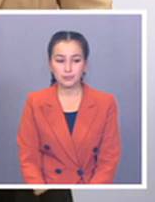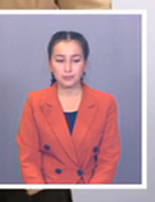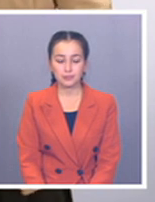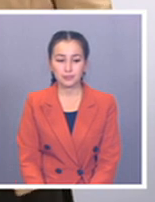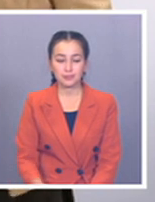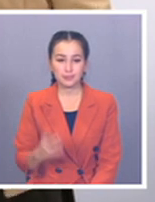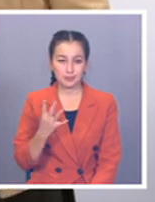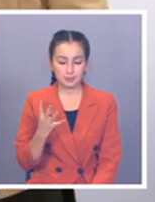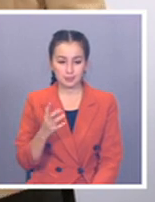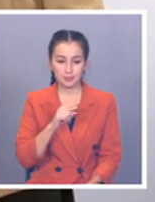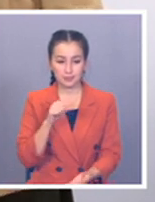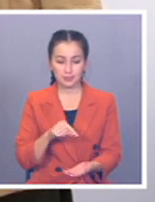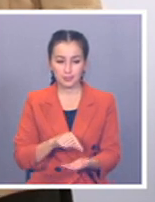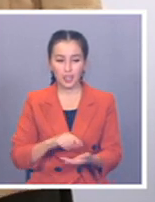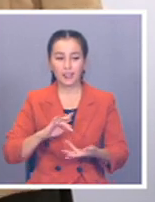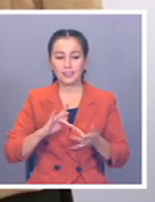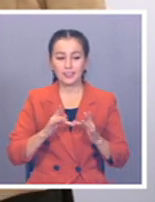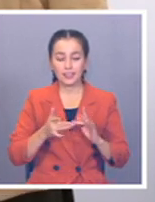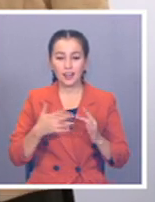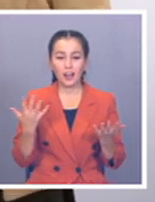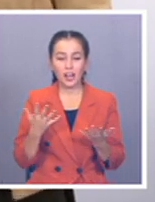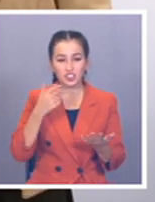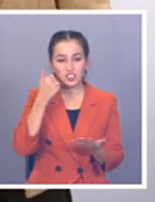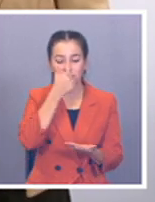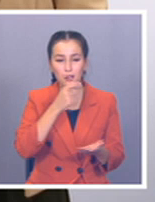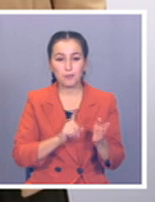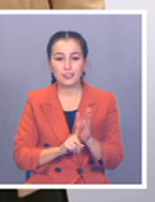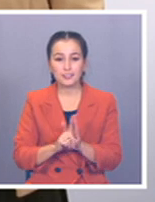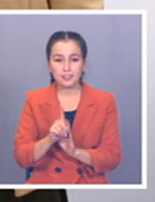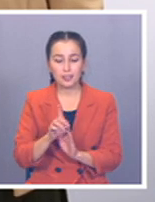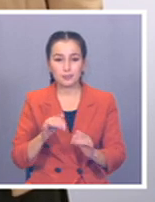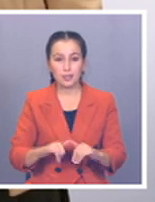Төртінші сұрақ. Интернет қай жылдан бастап дамыды?